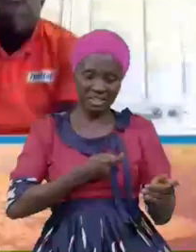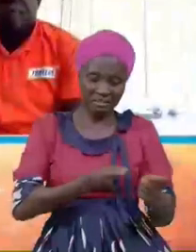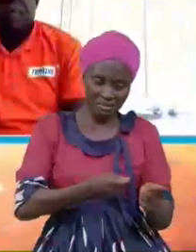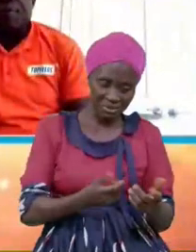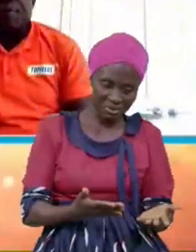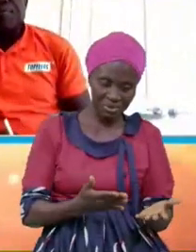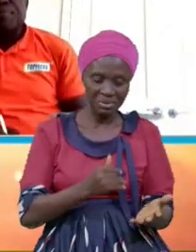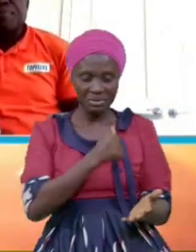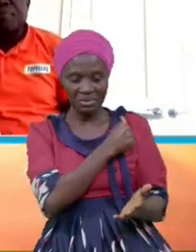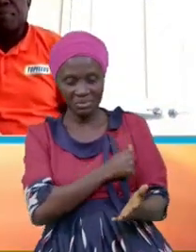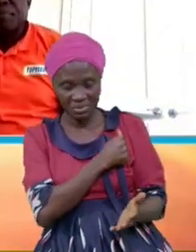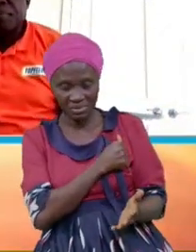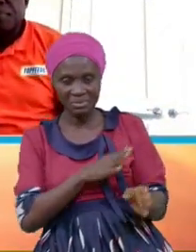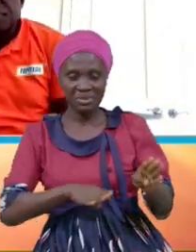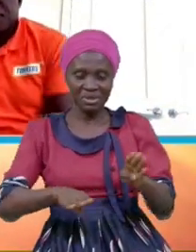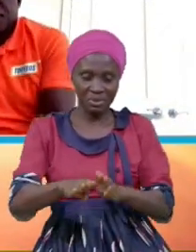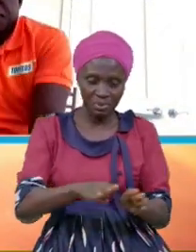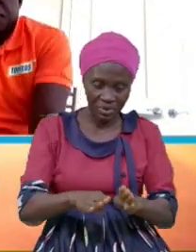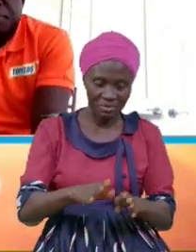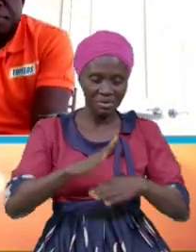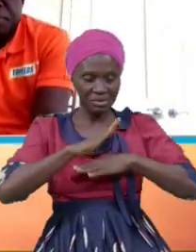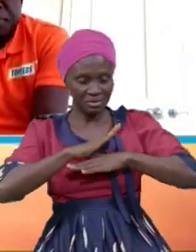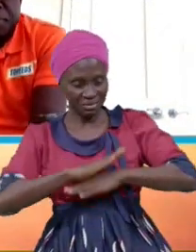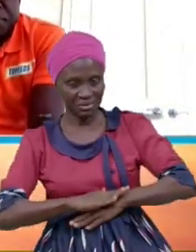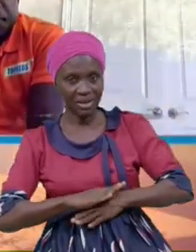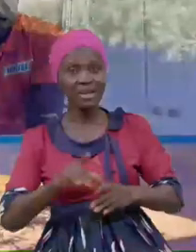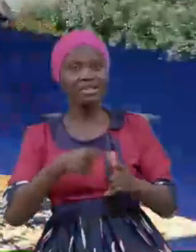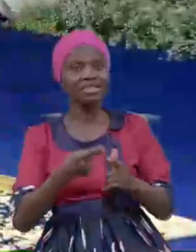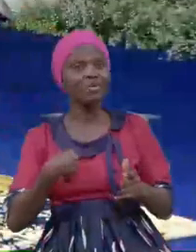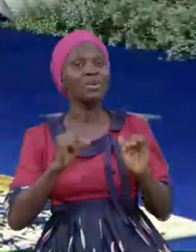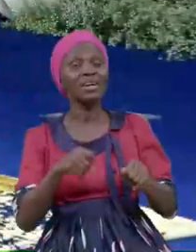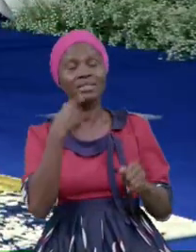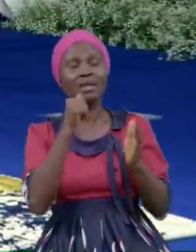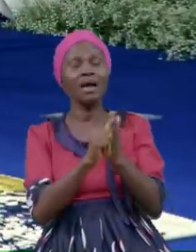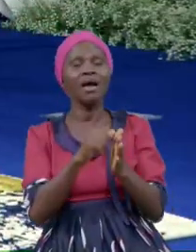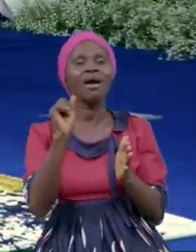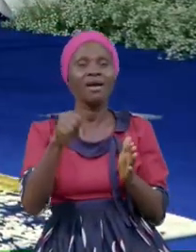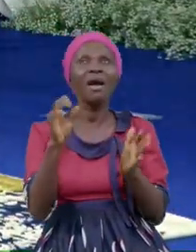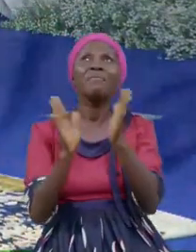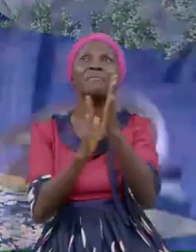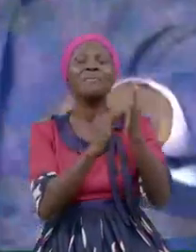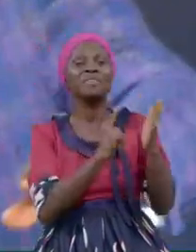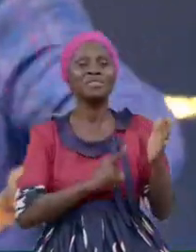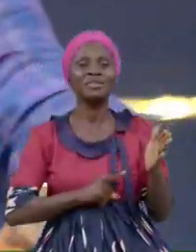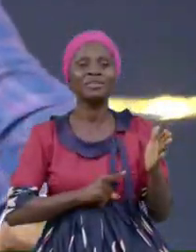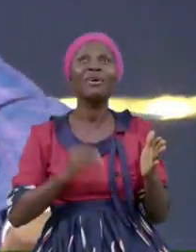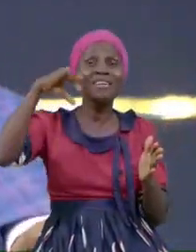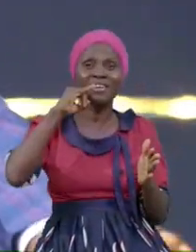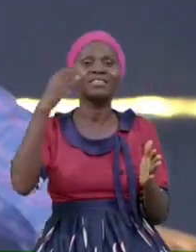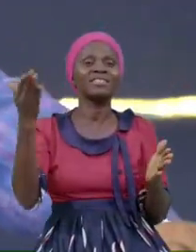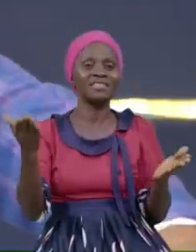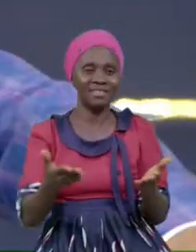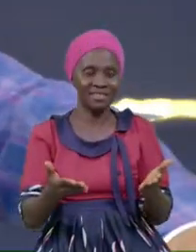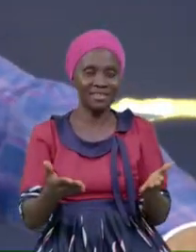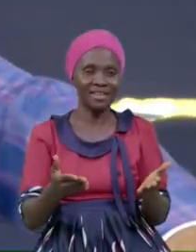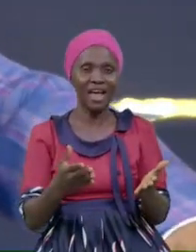vie. Donc, nous disons gloire à Dieu. Il y a la grâce ici. Et quand tu vois une personne et tu vois